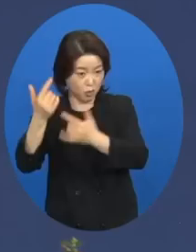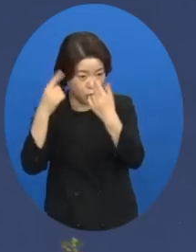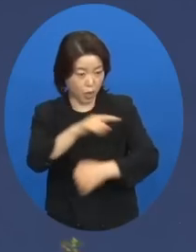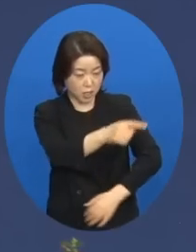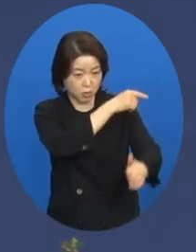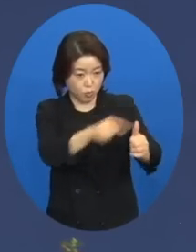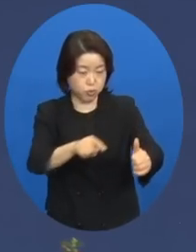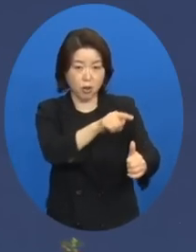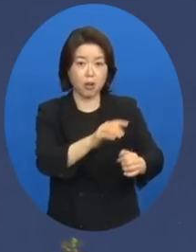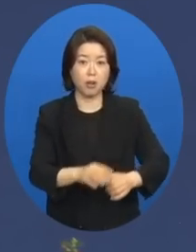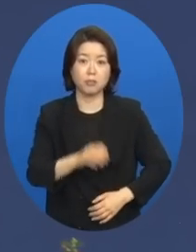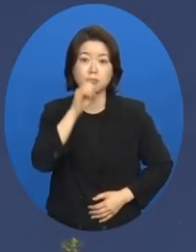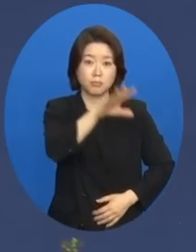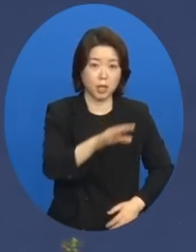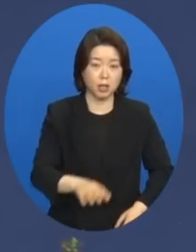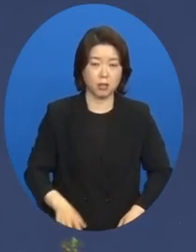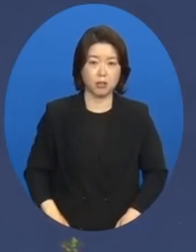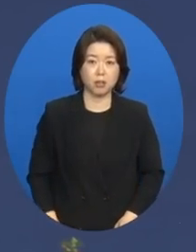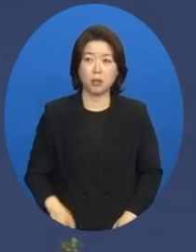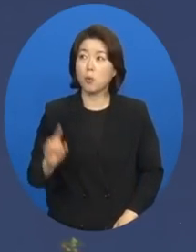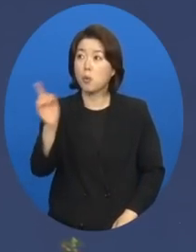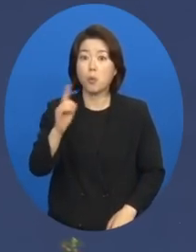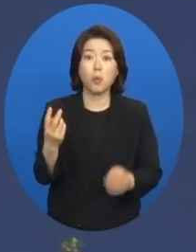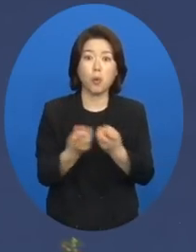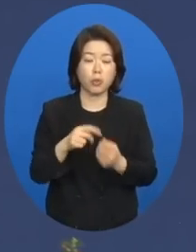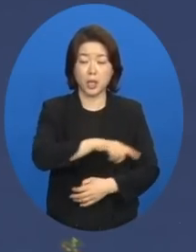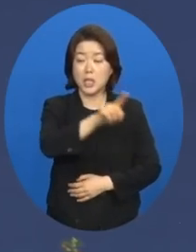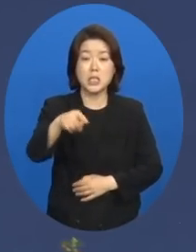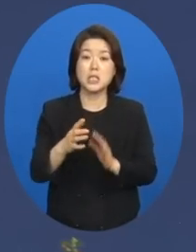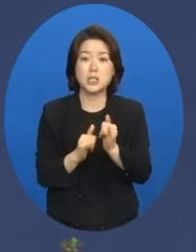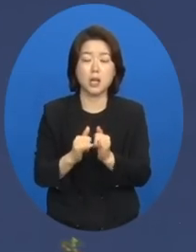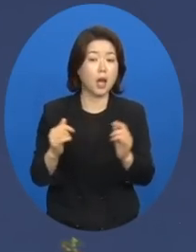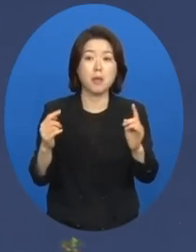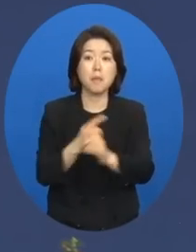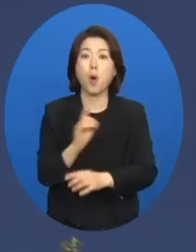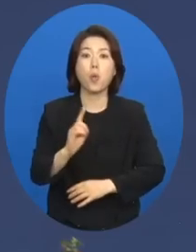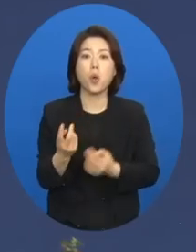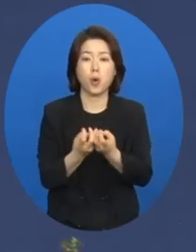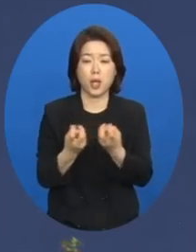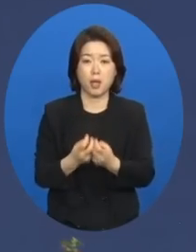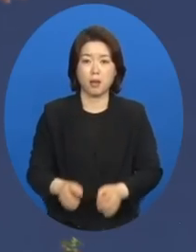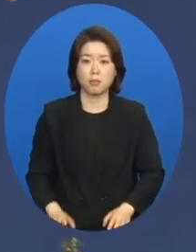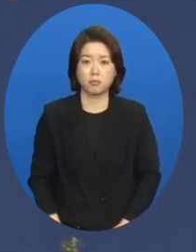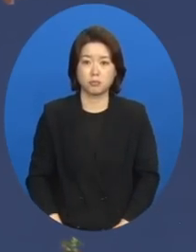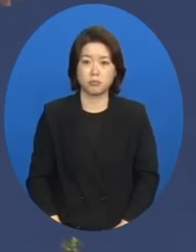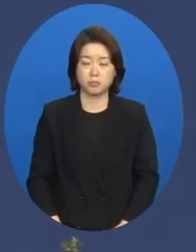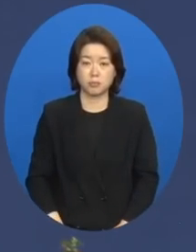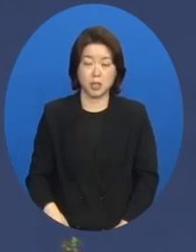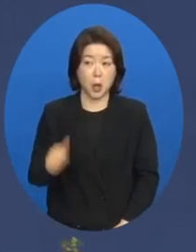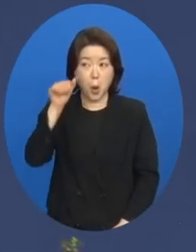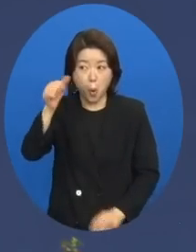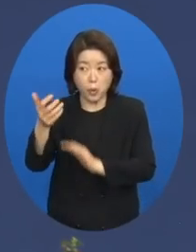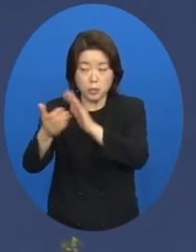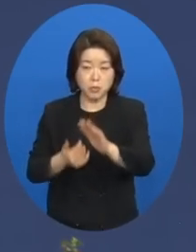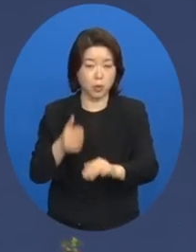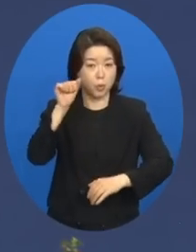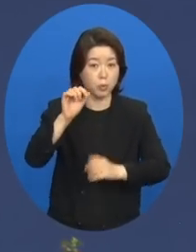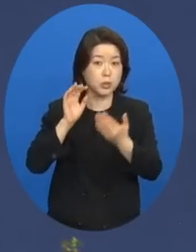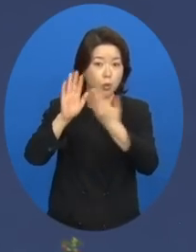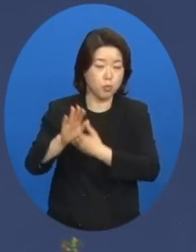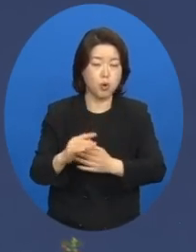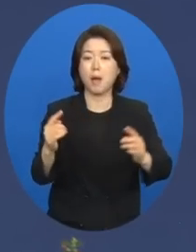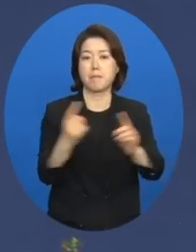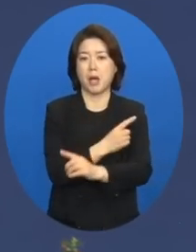만다 이랬더니 어떻게 이 사람들이 어떻게 변했는고 하니 바로 50일 전과 50일 후가